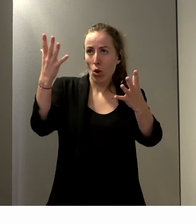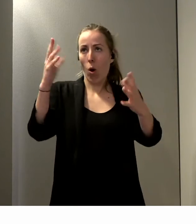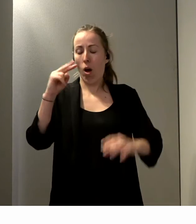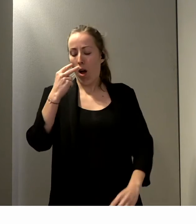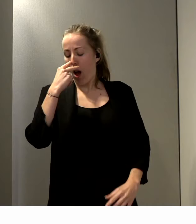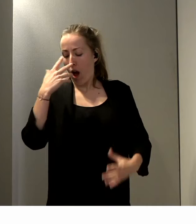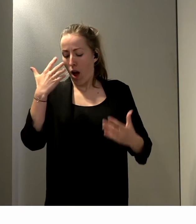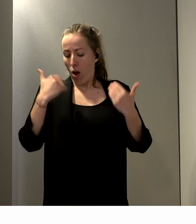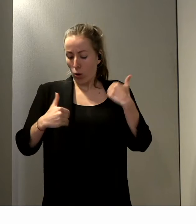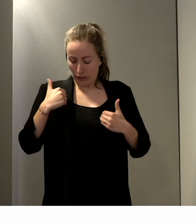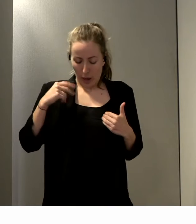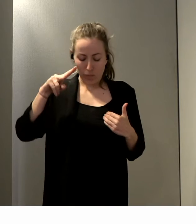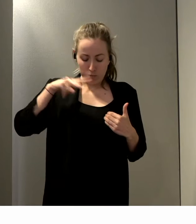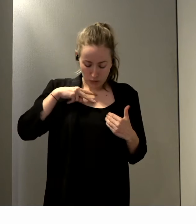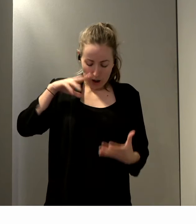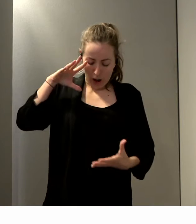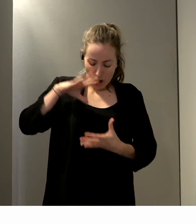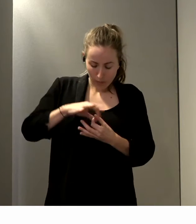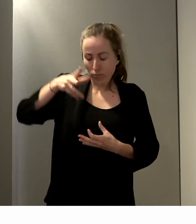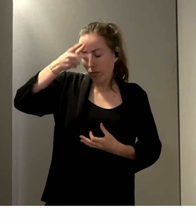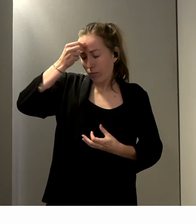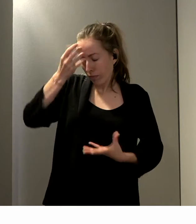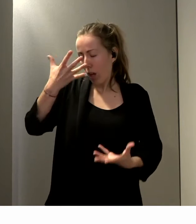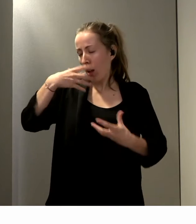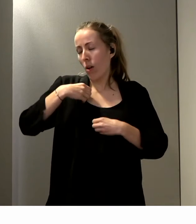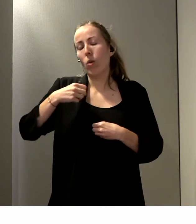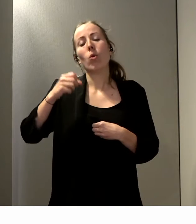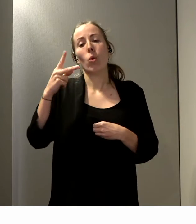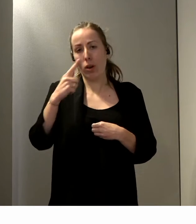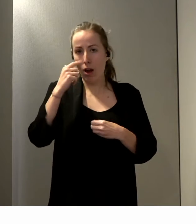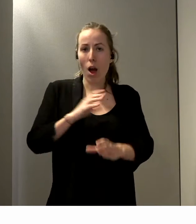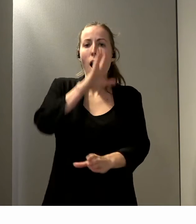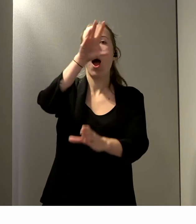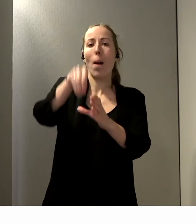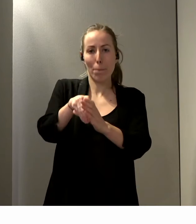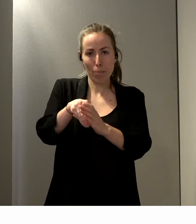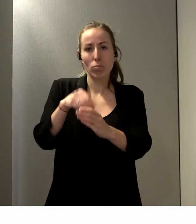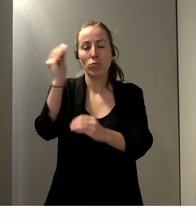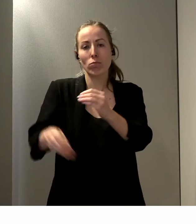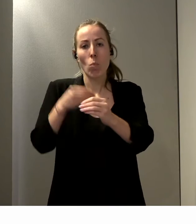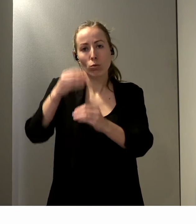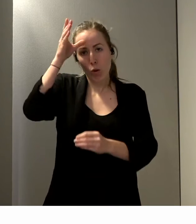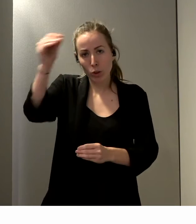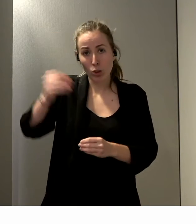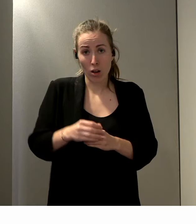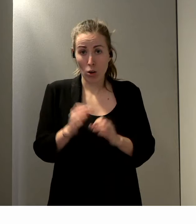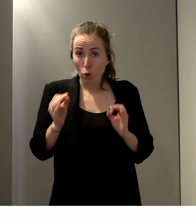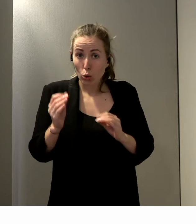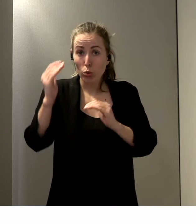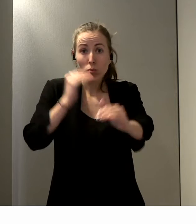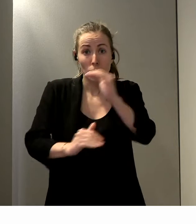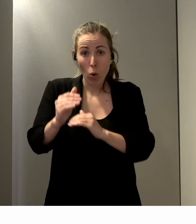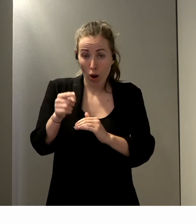propre handicap pour pouvoir faire face à l'autre réalité et s'insérer dans le monde professionnel. Est-ce que le programme